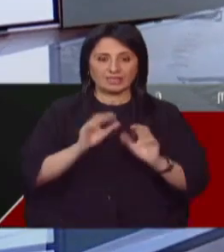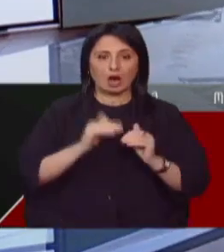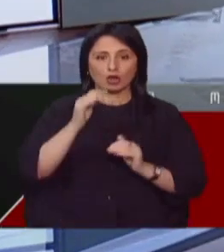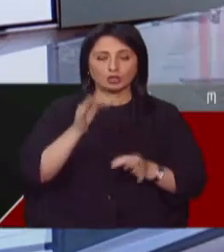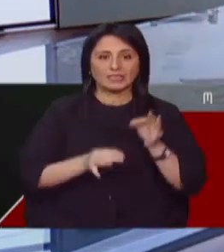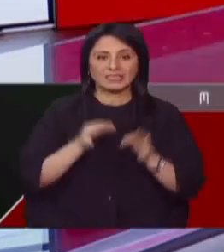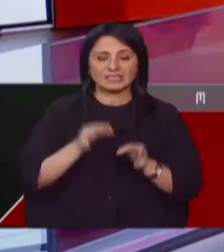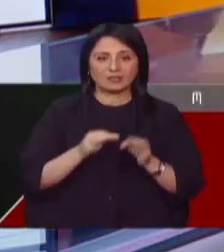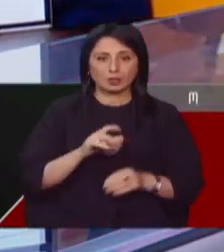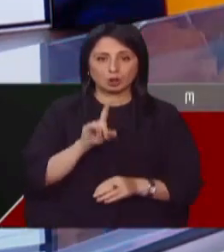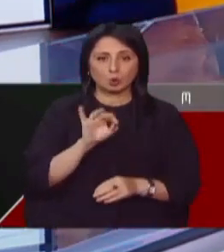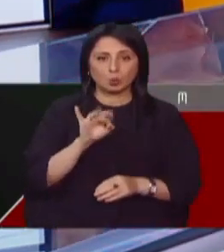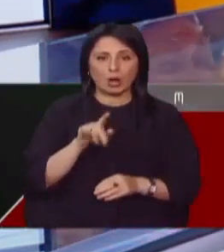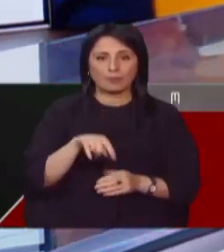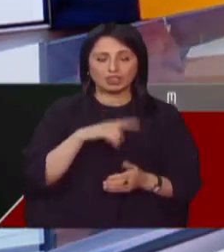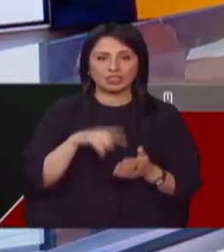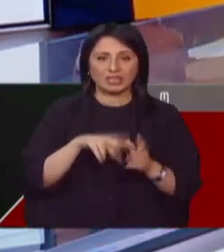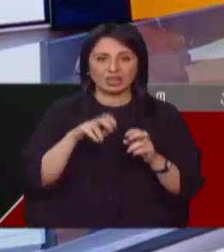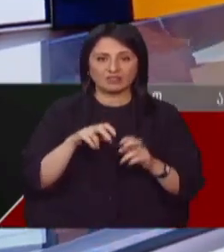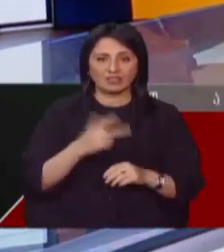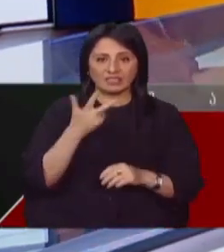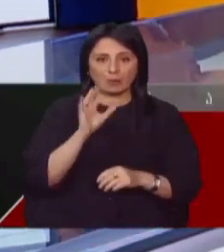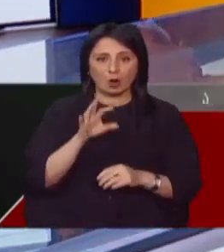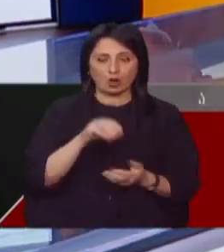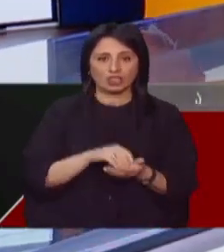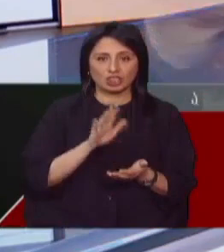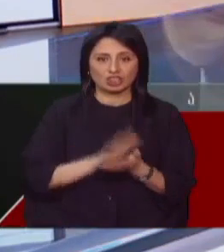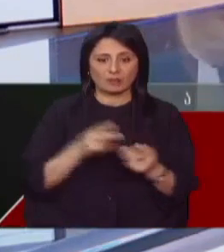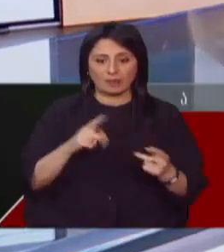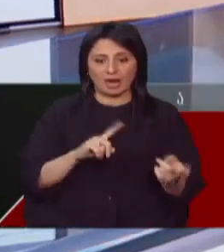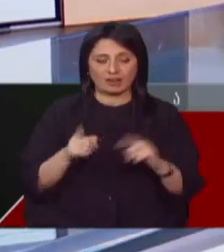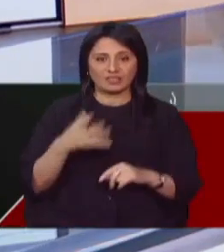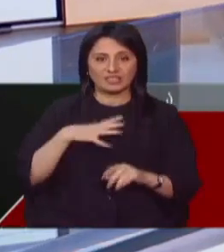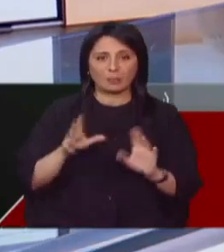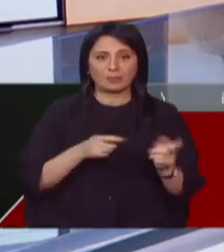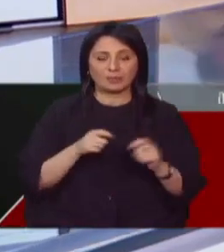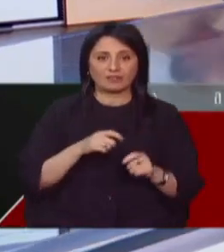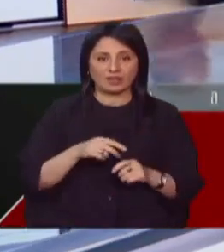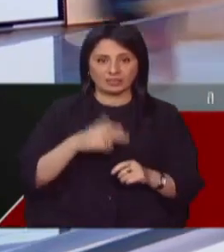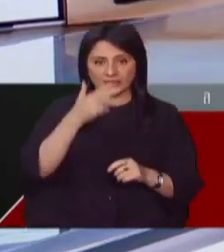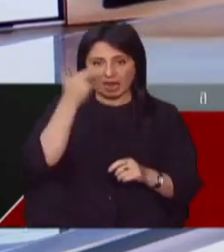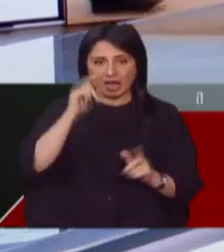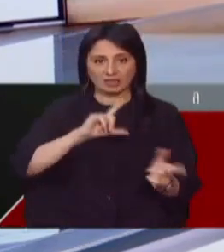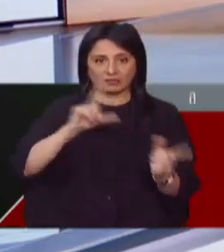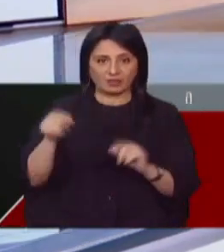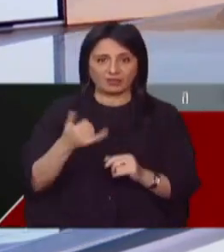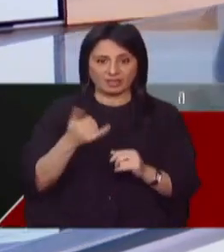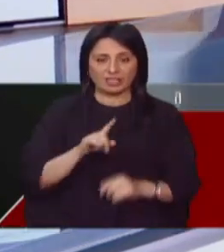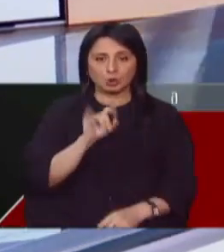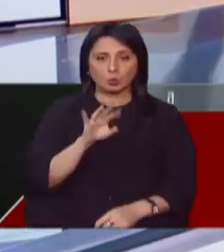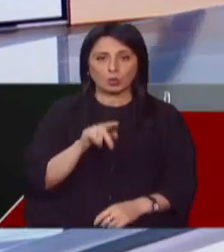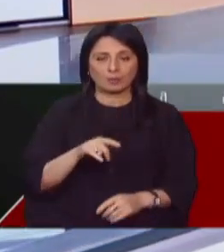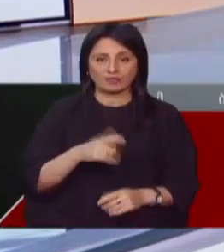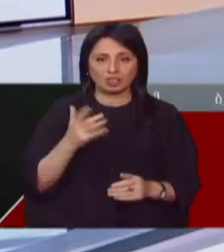საკონსტიტუციო სასამართლოში საალმე ზურაბიშვილის საკითხის განხილვის 3 ოქტომბერს ჩანიშვნის პარალელურად საქართველოს პრეზიდენტი ლატვიაში ვიზიტით გაემგზავრა. დღეს საალმე